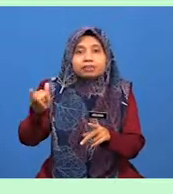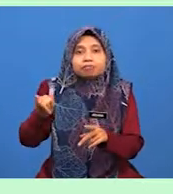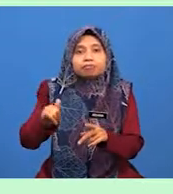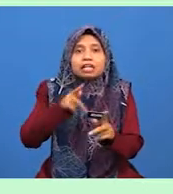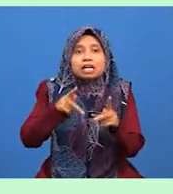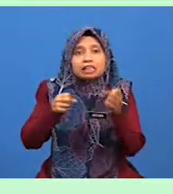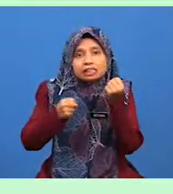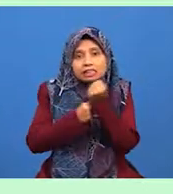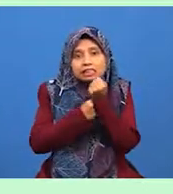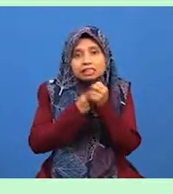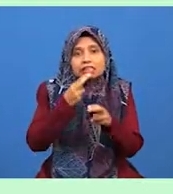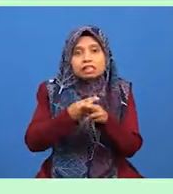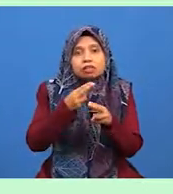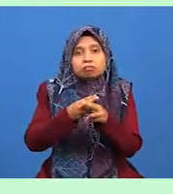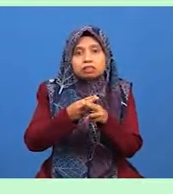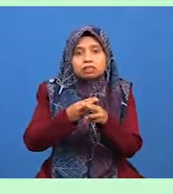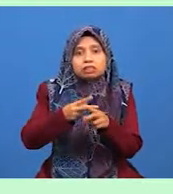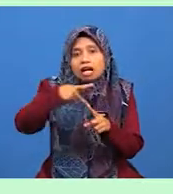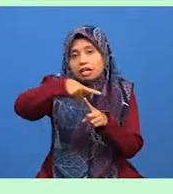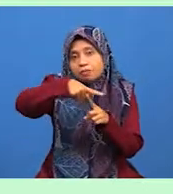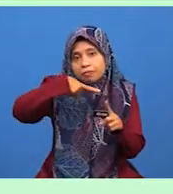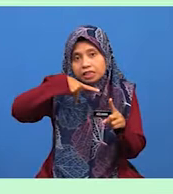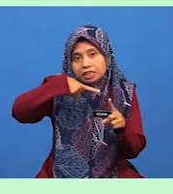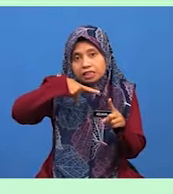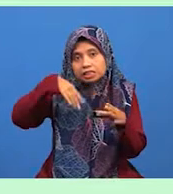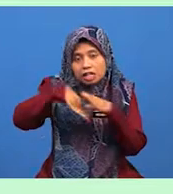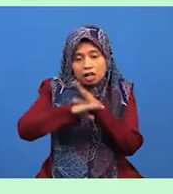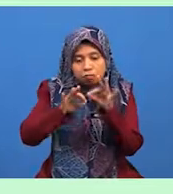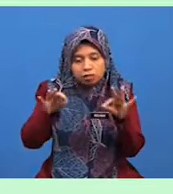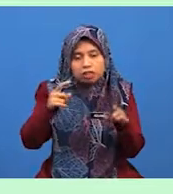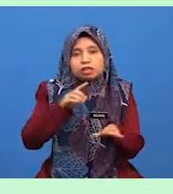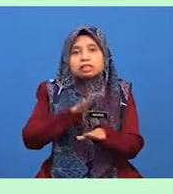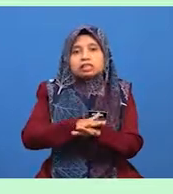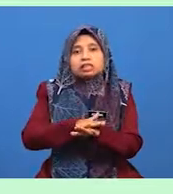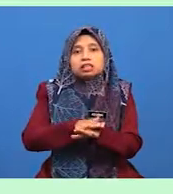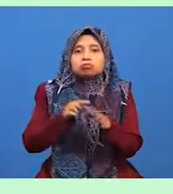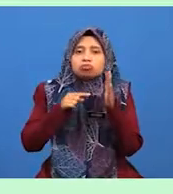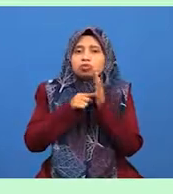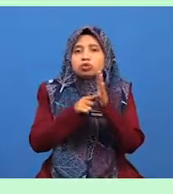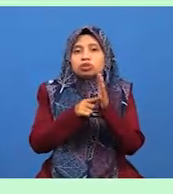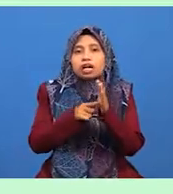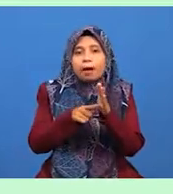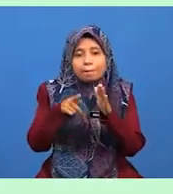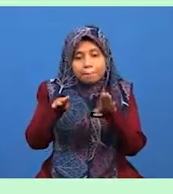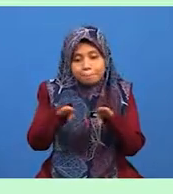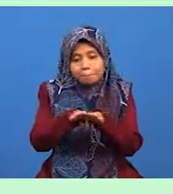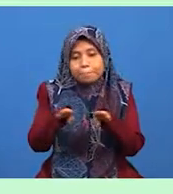Kata sendinama daripada dalam ayat di atas menunjukkan